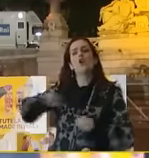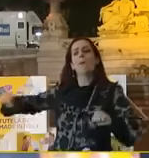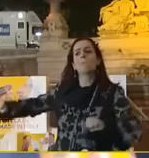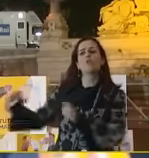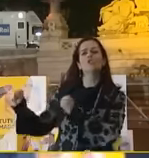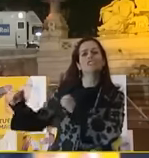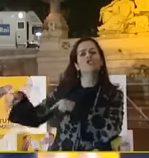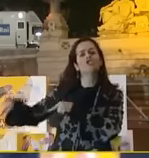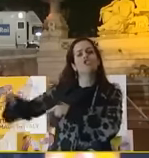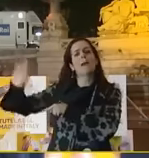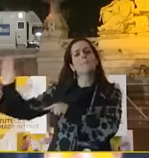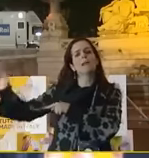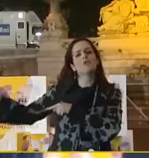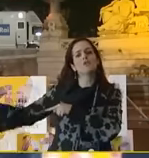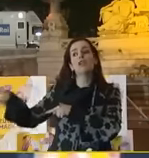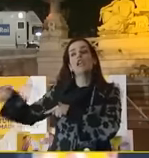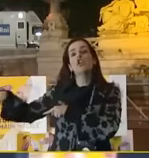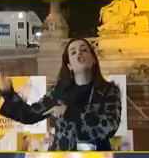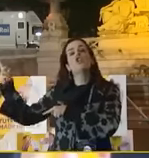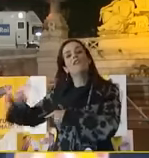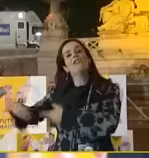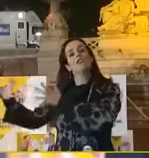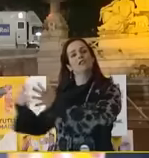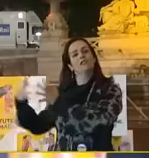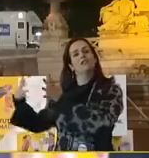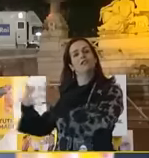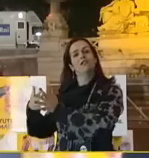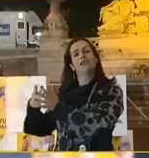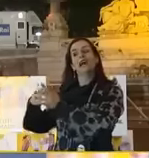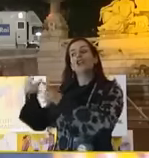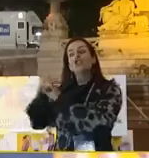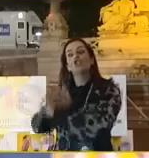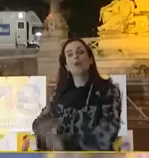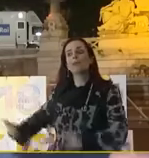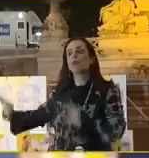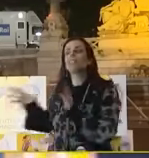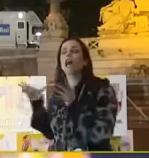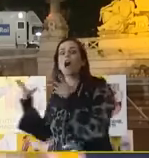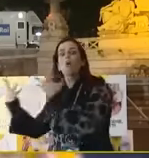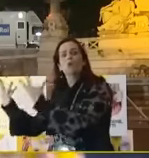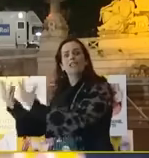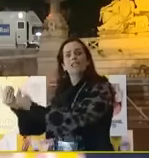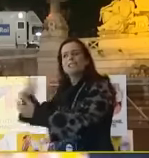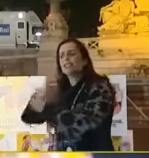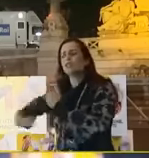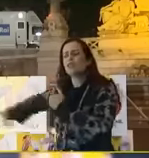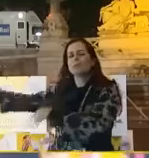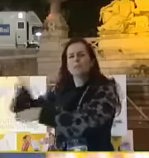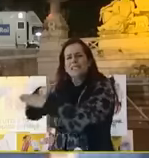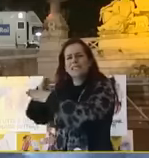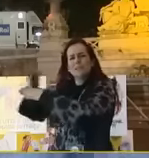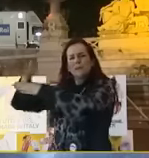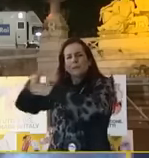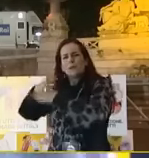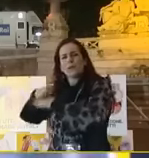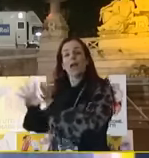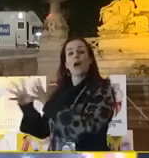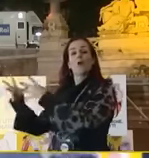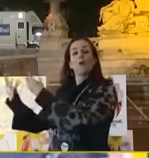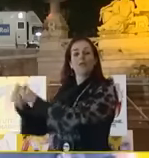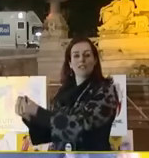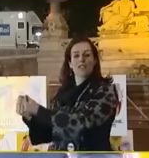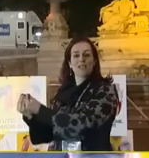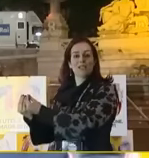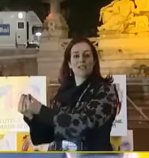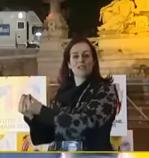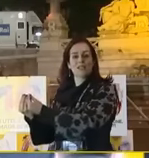veramente in difficoltà, pronti a unirsi tutti quanti. Grasso, che parla già di governo insieme al Partito Democratico e Forza Italia, poi smentisce perché nel partito